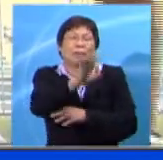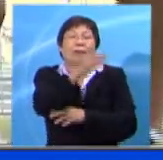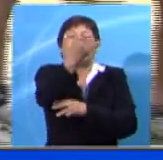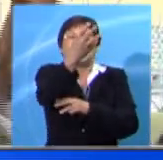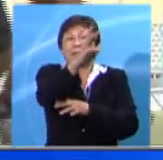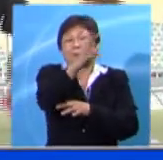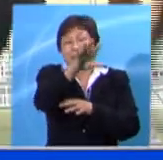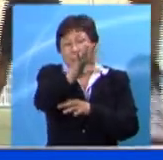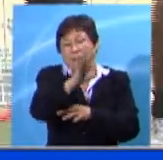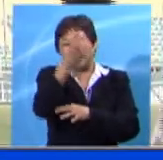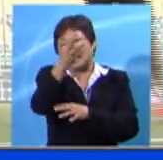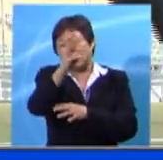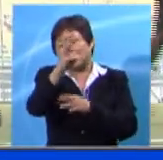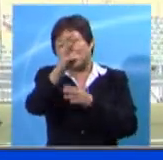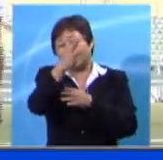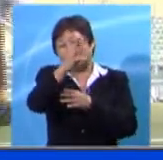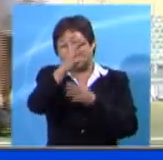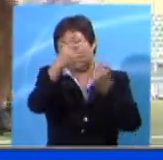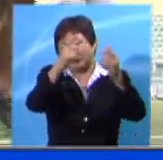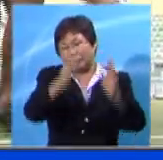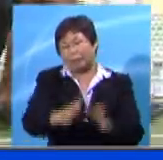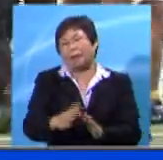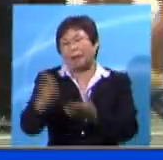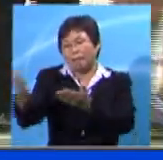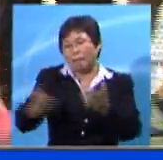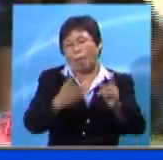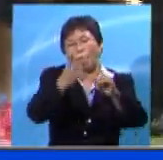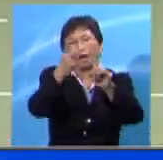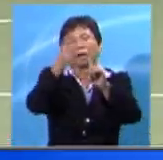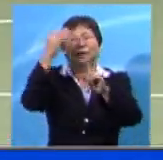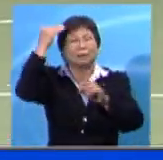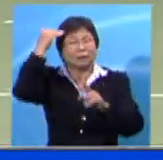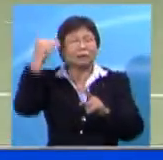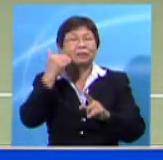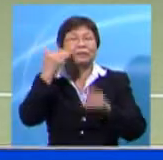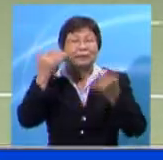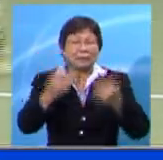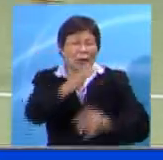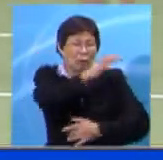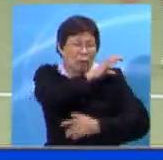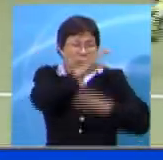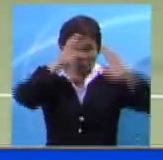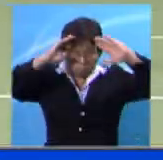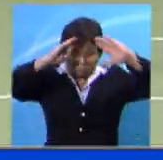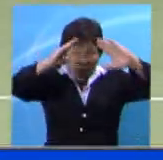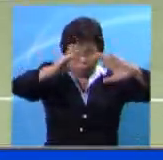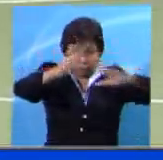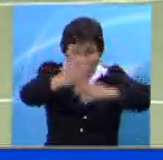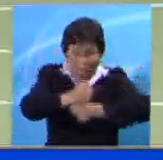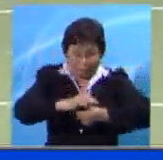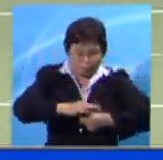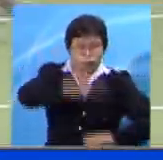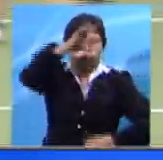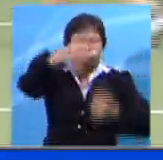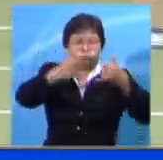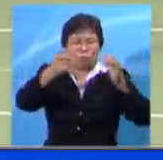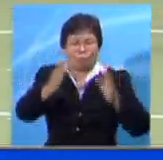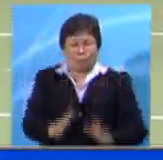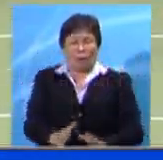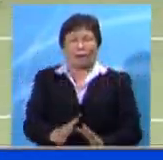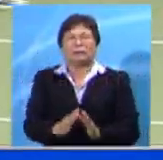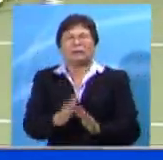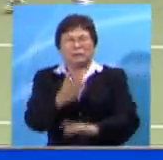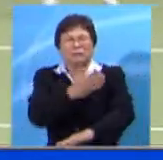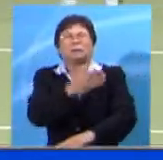daripada 20 pemain yang akan dibawa ke inchon bulan depan fokus Arul ketika ini lebih kepada mengembalikan semangat pasukan pemain yang dilihat